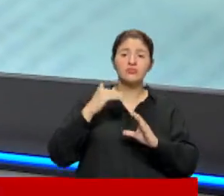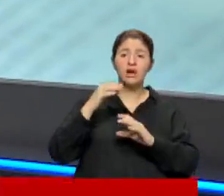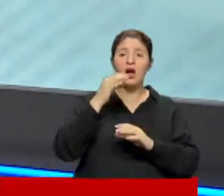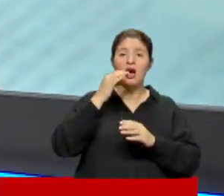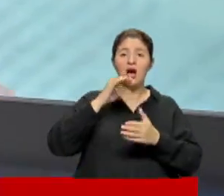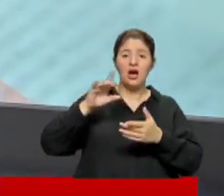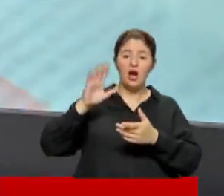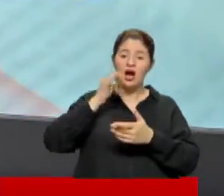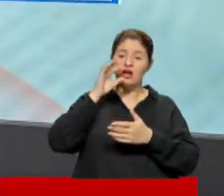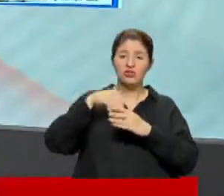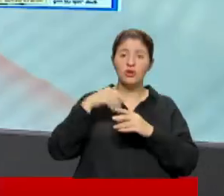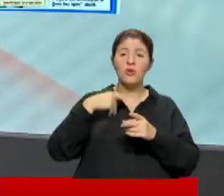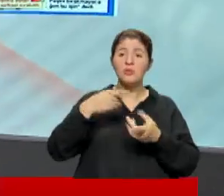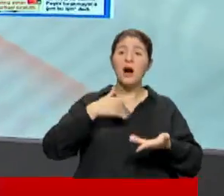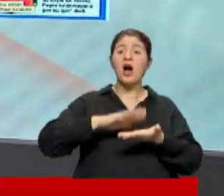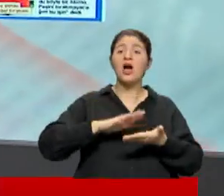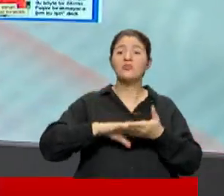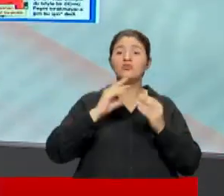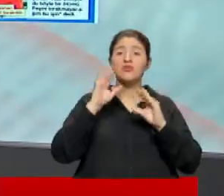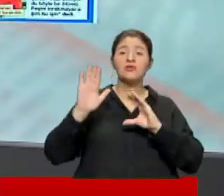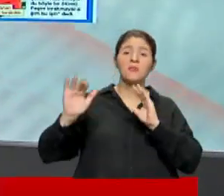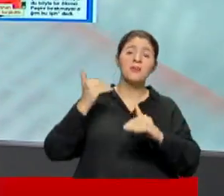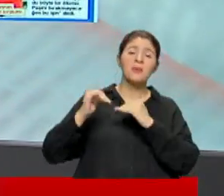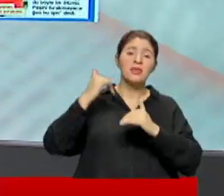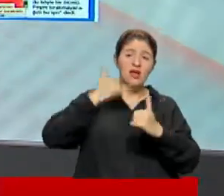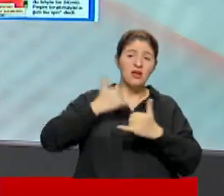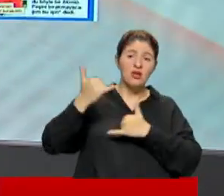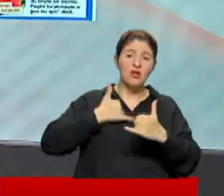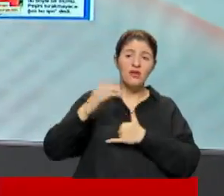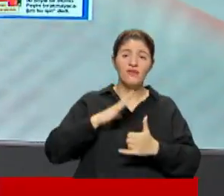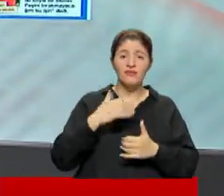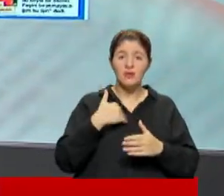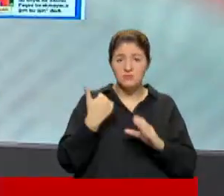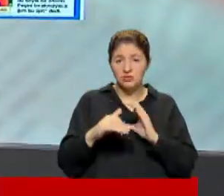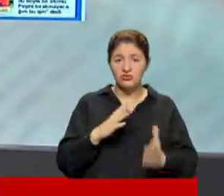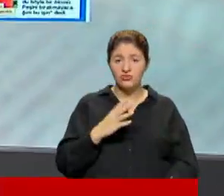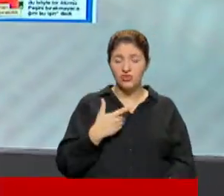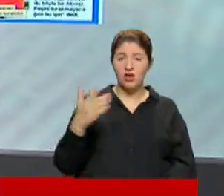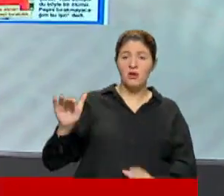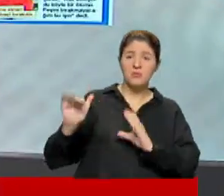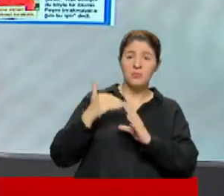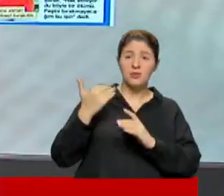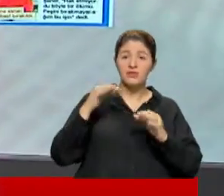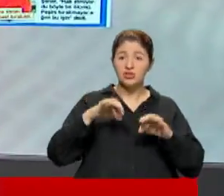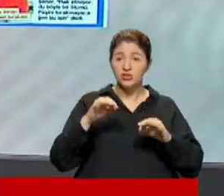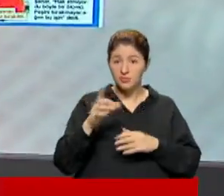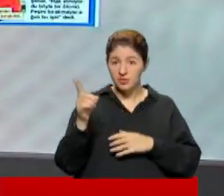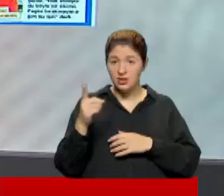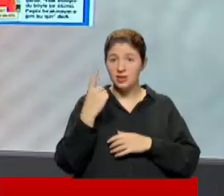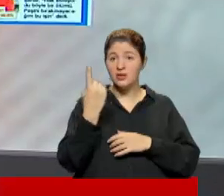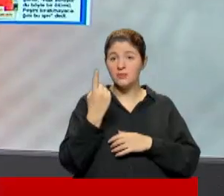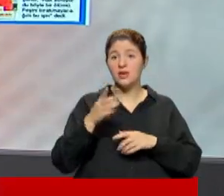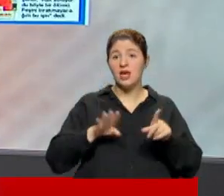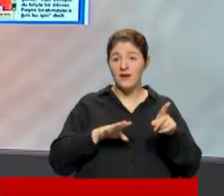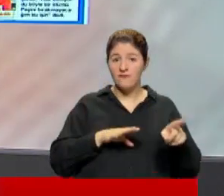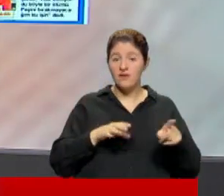olun O bizim arkadaşımızdı diyen bir sürü telefon geldi mesaj geldi ve şimdi bir